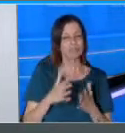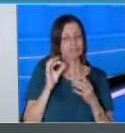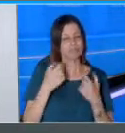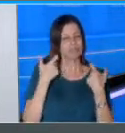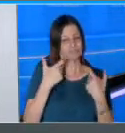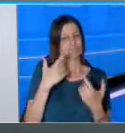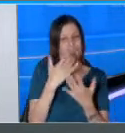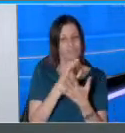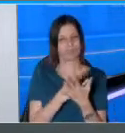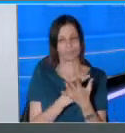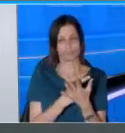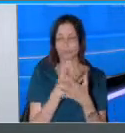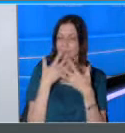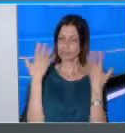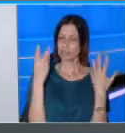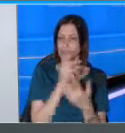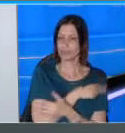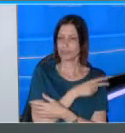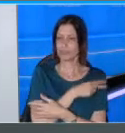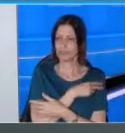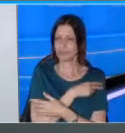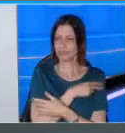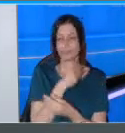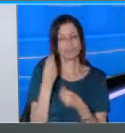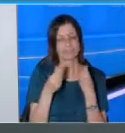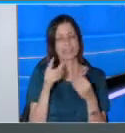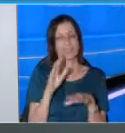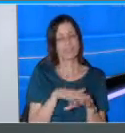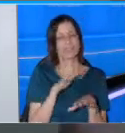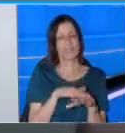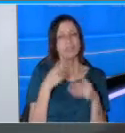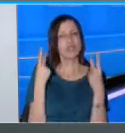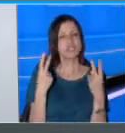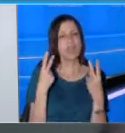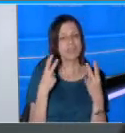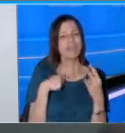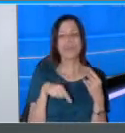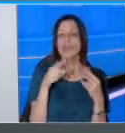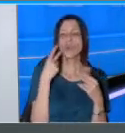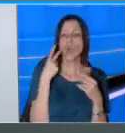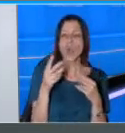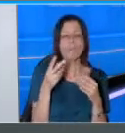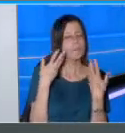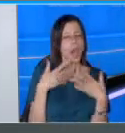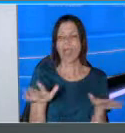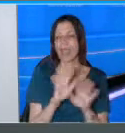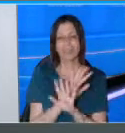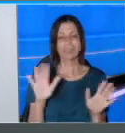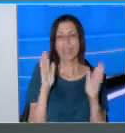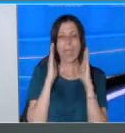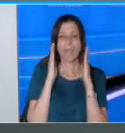ספק שהמשטרה משחקת כאן תפקיד מאוד משמעותי, ואנחנו רואים חוסר אמון,